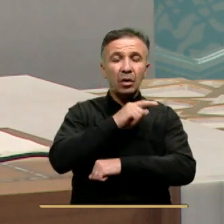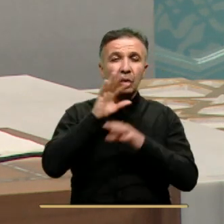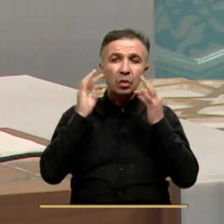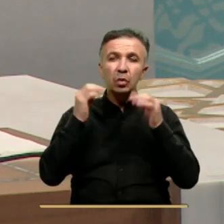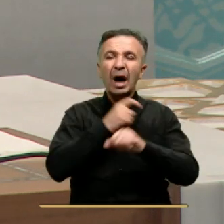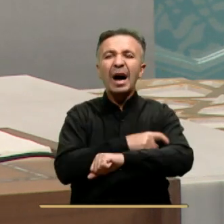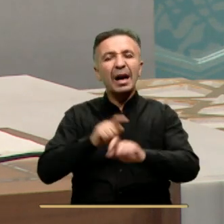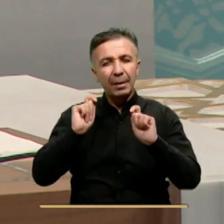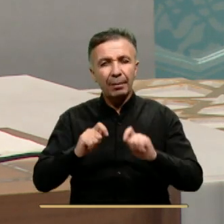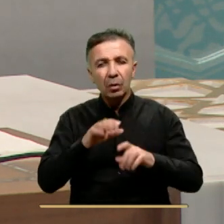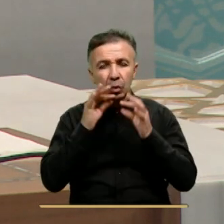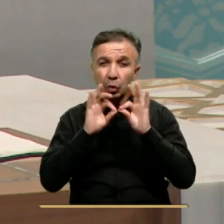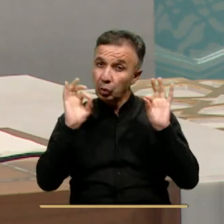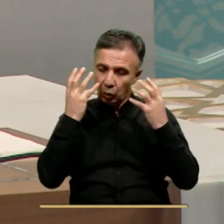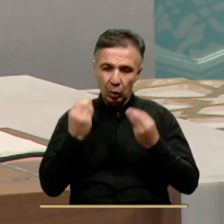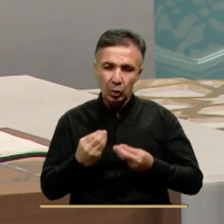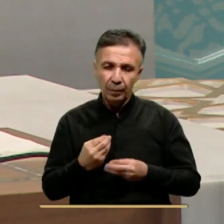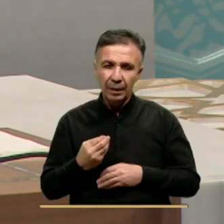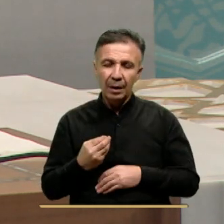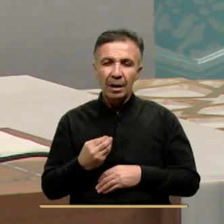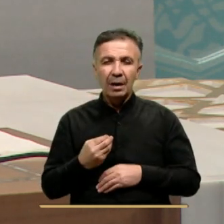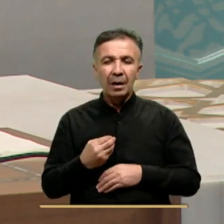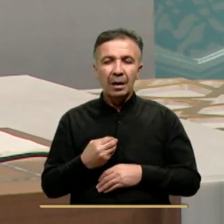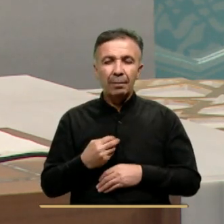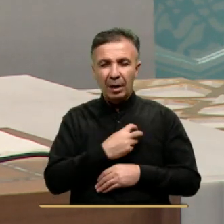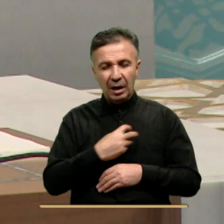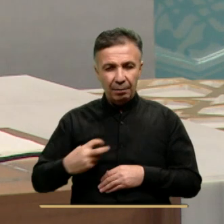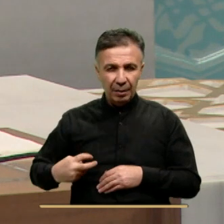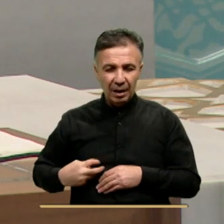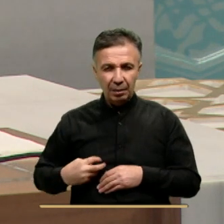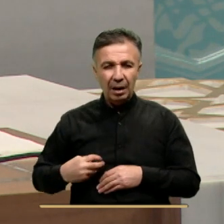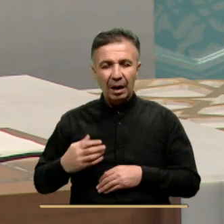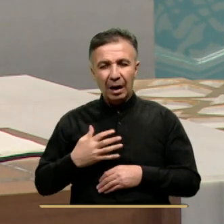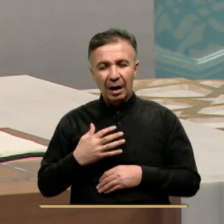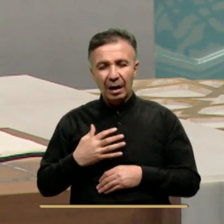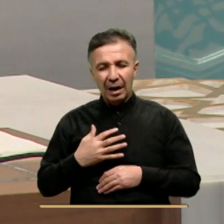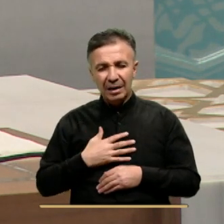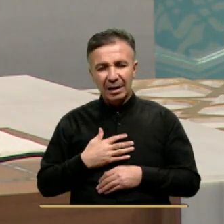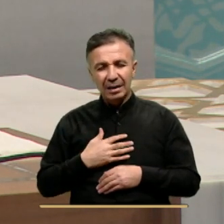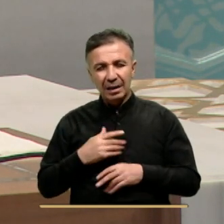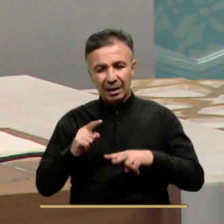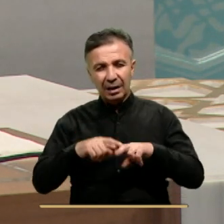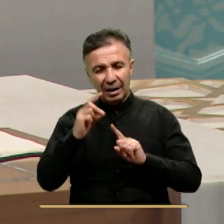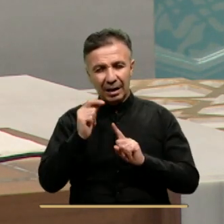aleyhisselatu vesselam Haz Ali efendimize şöyle bir dua öğretiyor